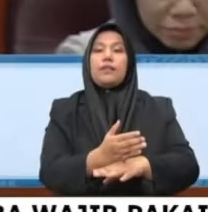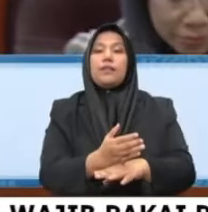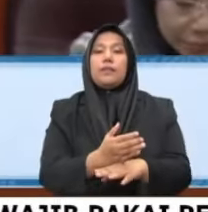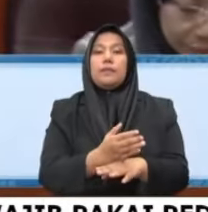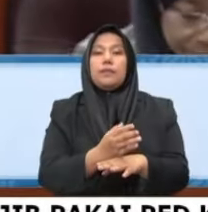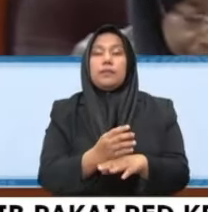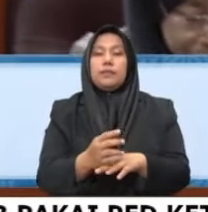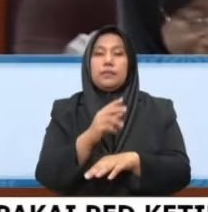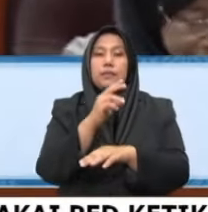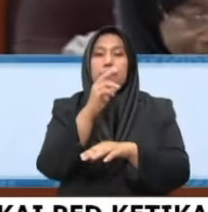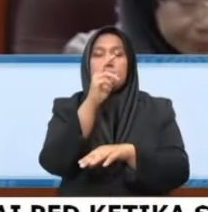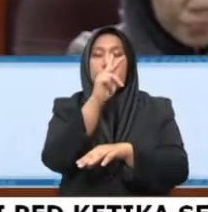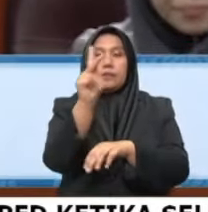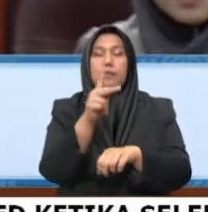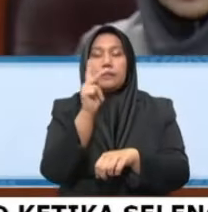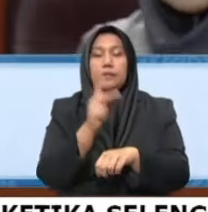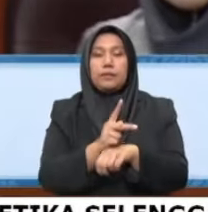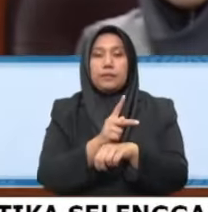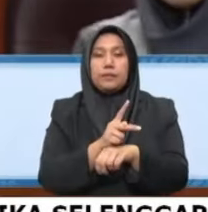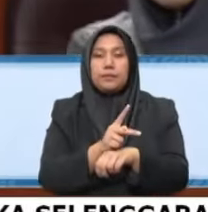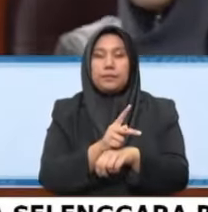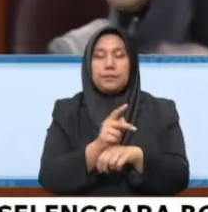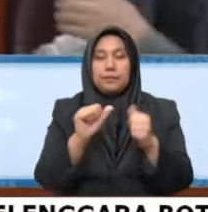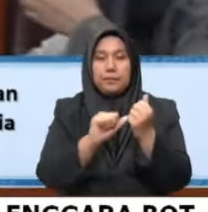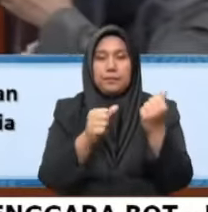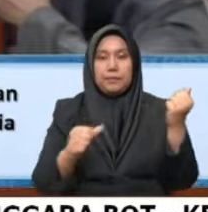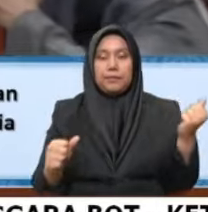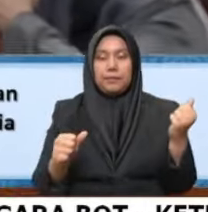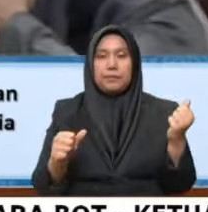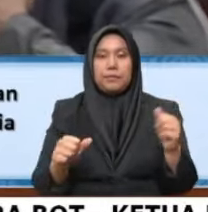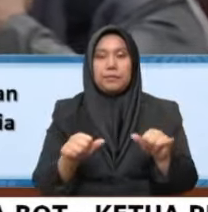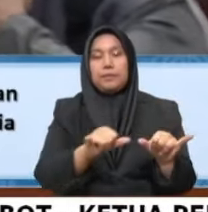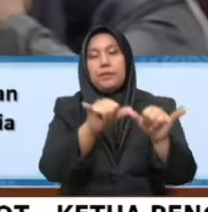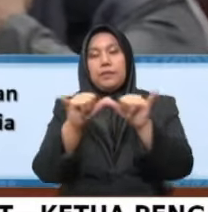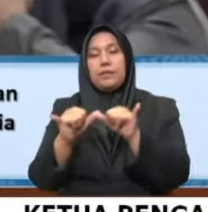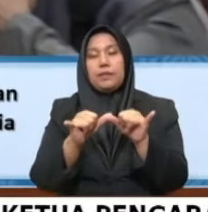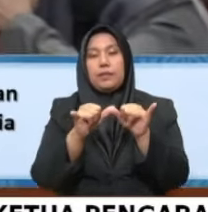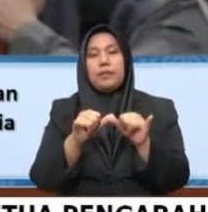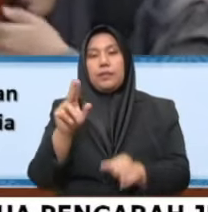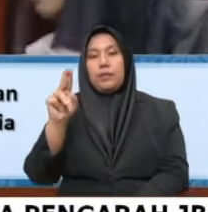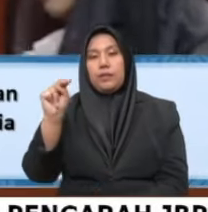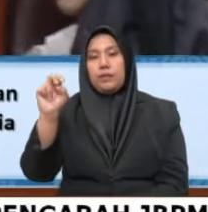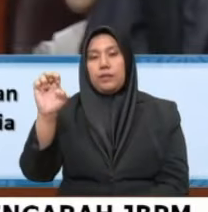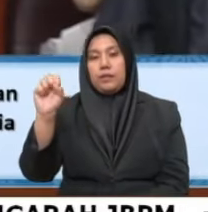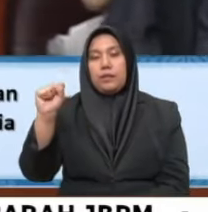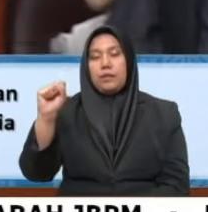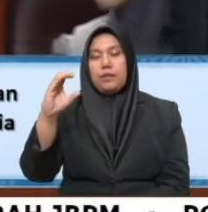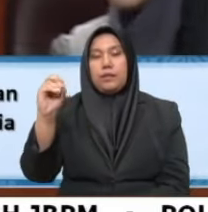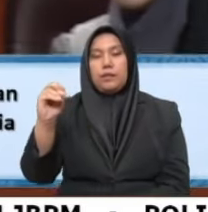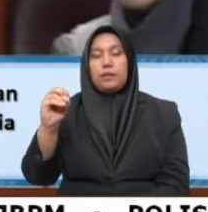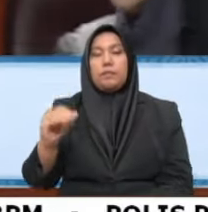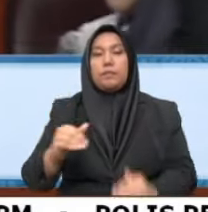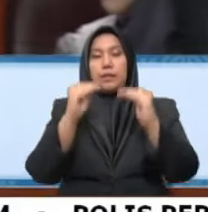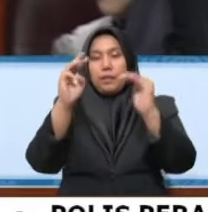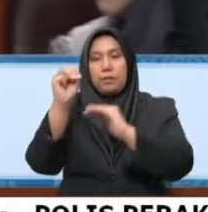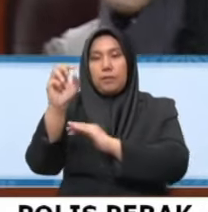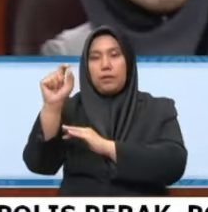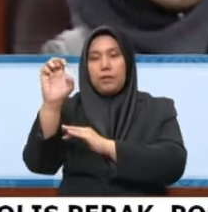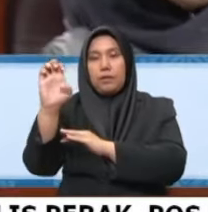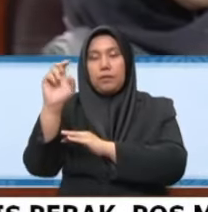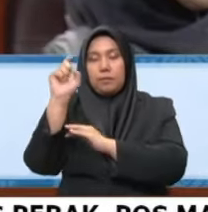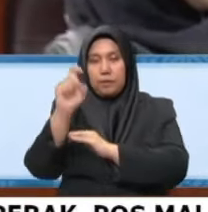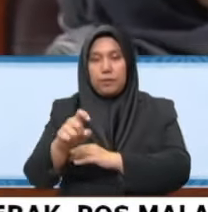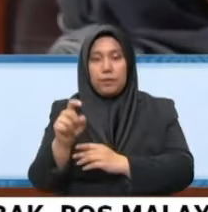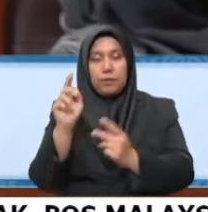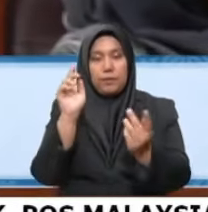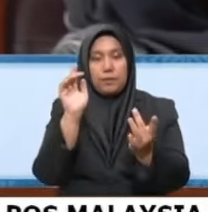serta jawatan kuasa penyelarasan UNESCO di peringkat MOTEC mestilah terlebih dahulu dirujuk dan